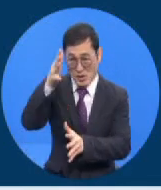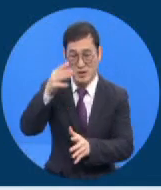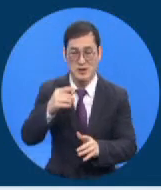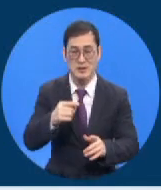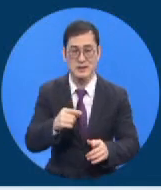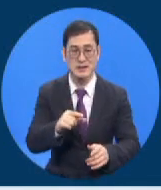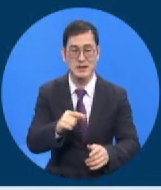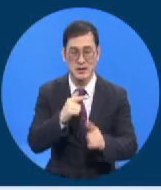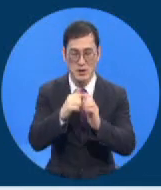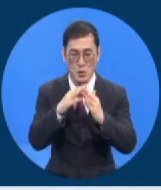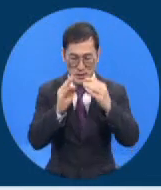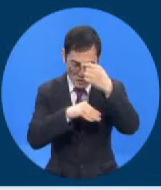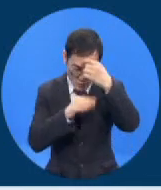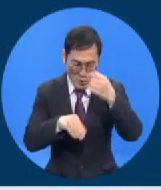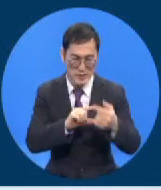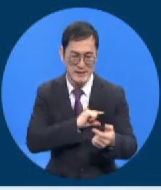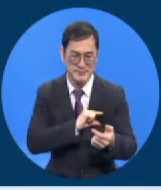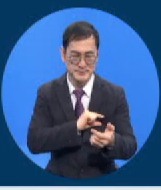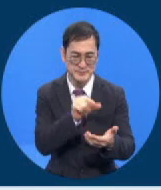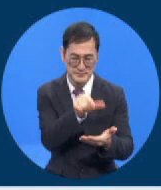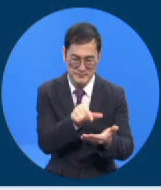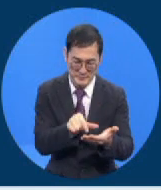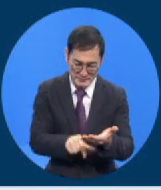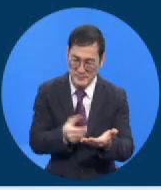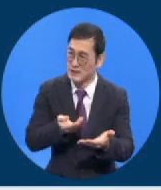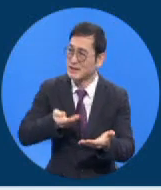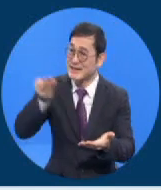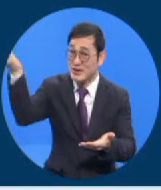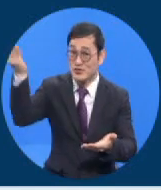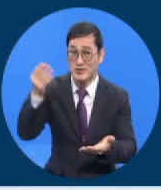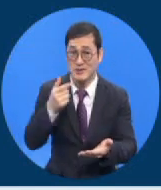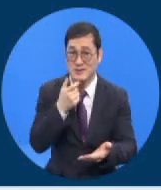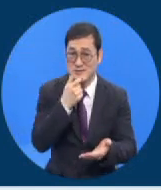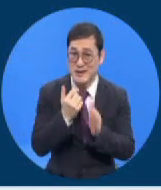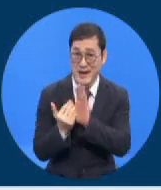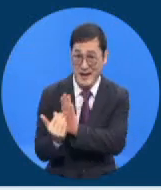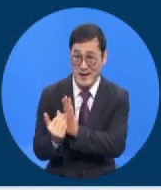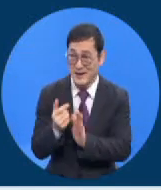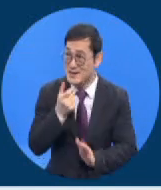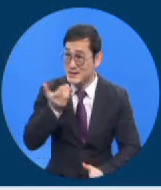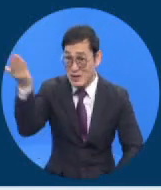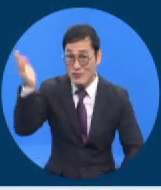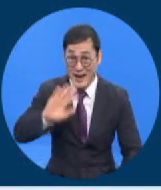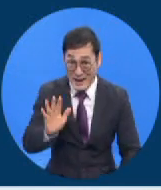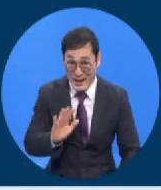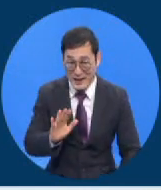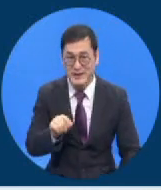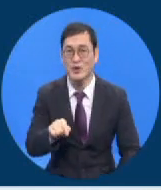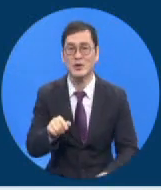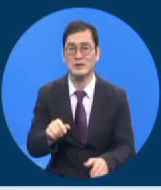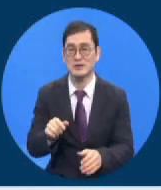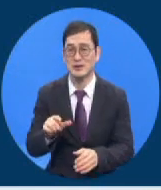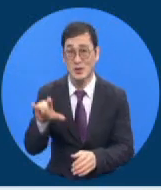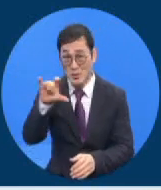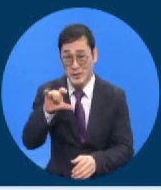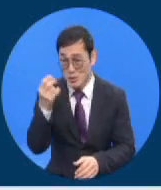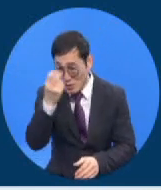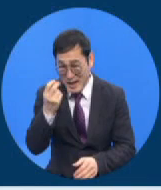단계로 제출 거부를 방역 방해로 볼 수 없다. 이렇게 밝힌 겁니다.